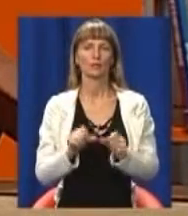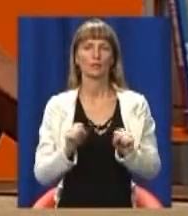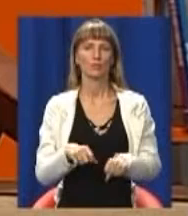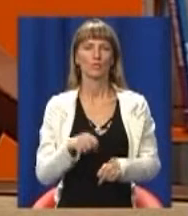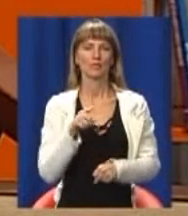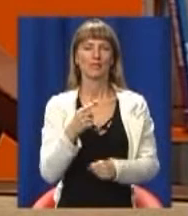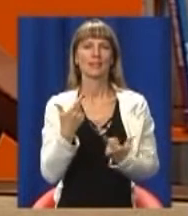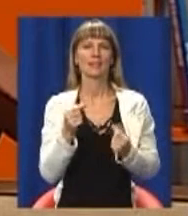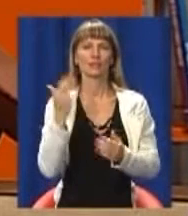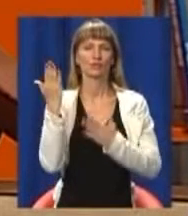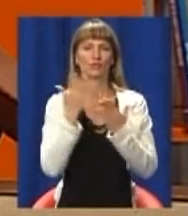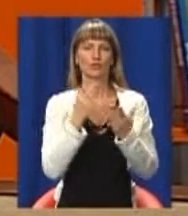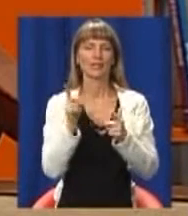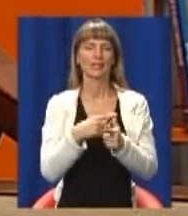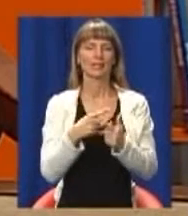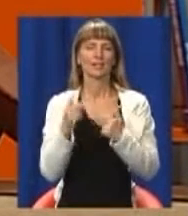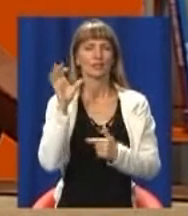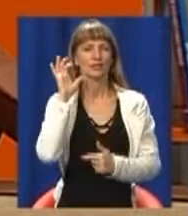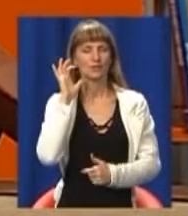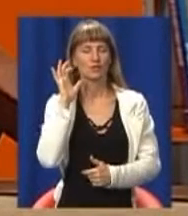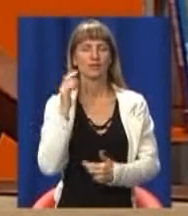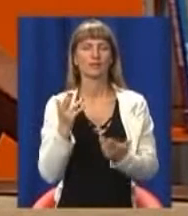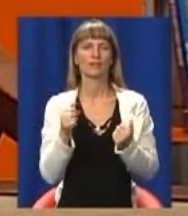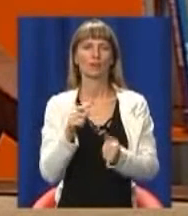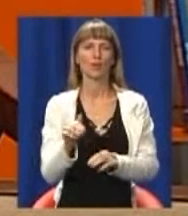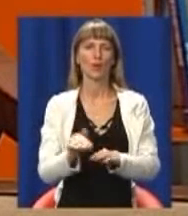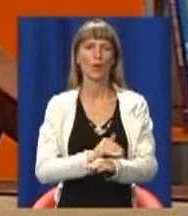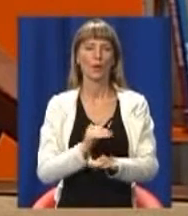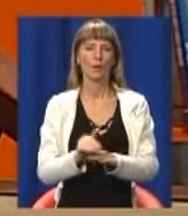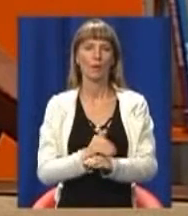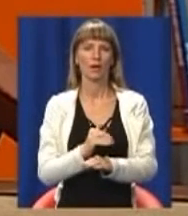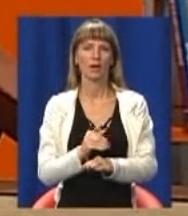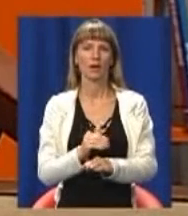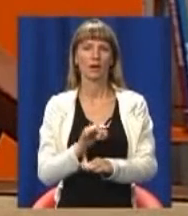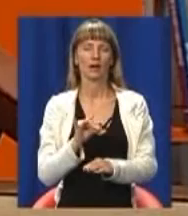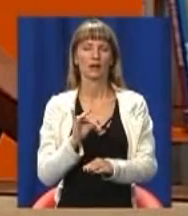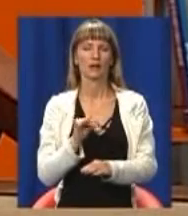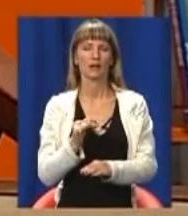ти десь читав або чув? Так, вона добра та